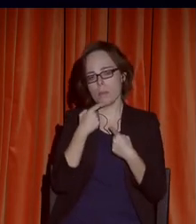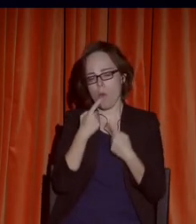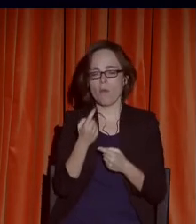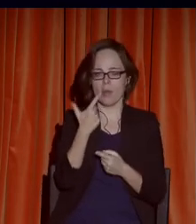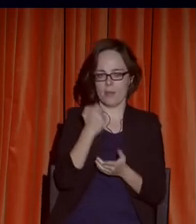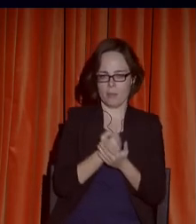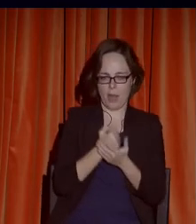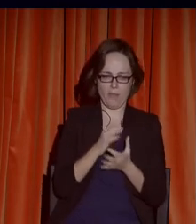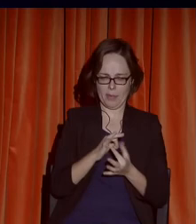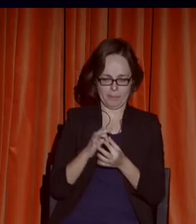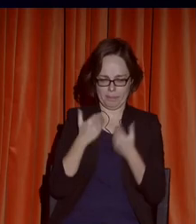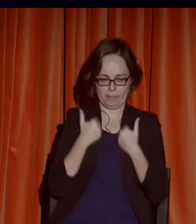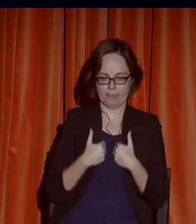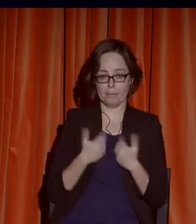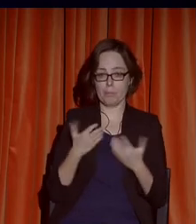osobiste.